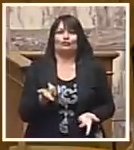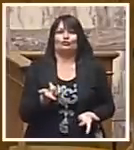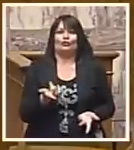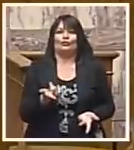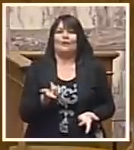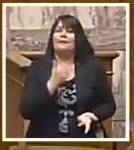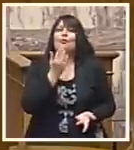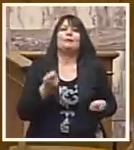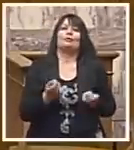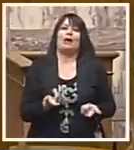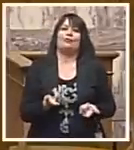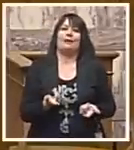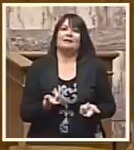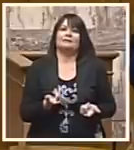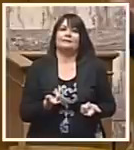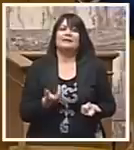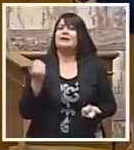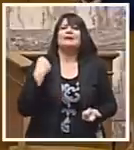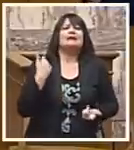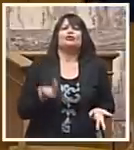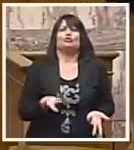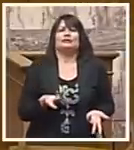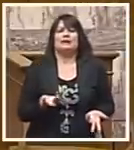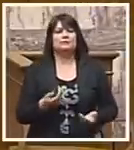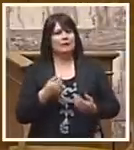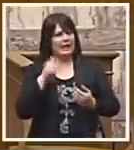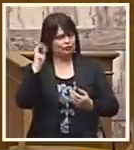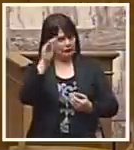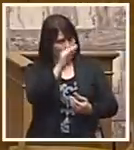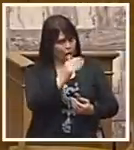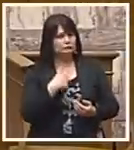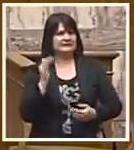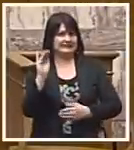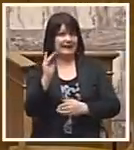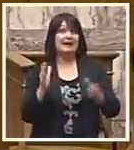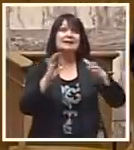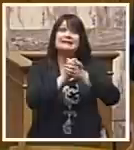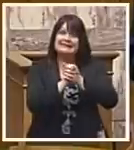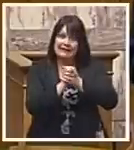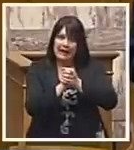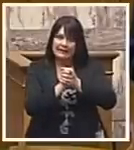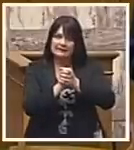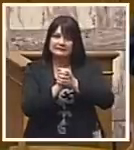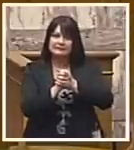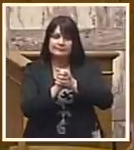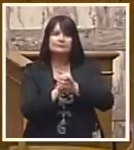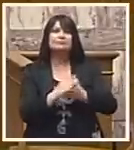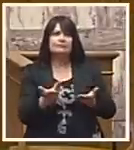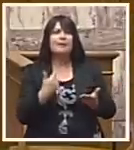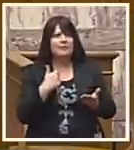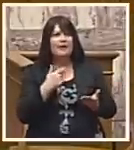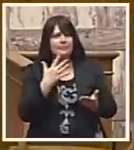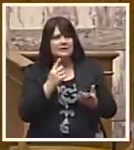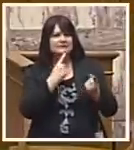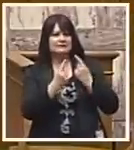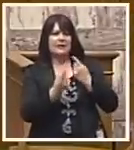είναι. Και όταν ζητούν συνενέσεις στο εξωτερικό, είναι βάση των δικών μας διαπραγματεύσεων και